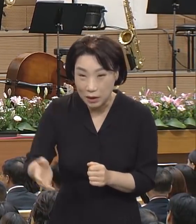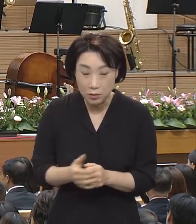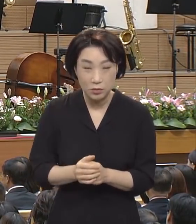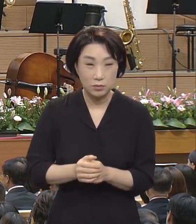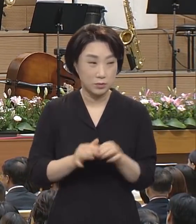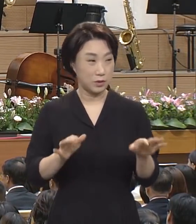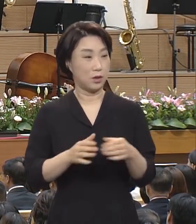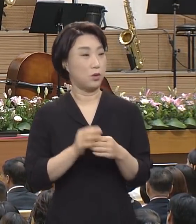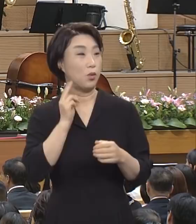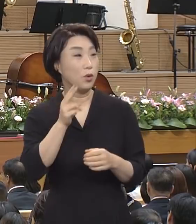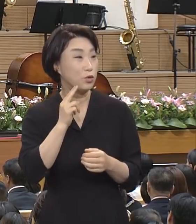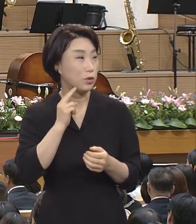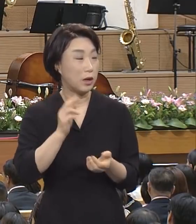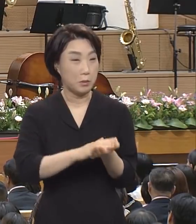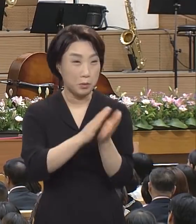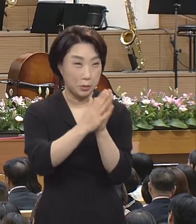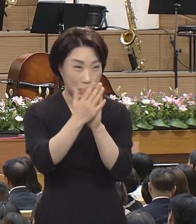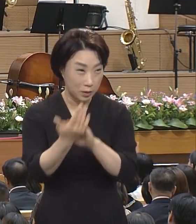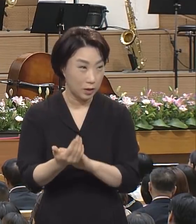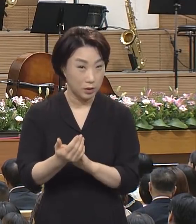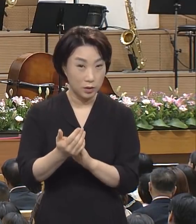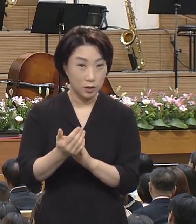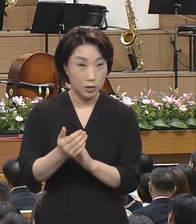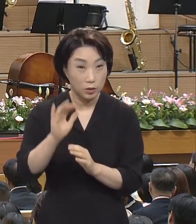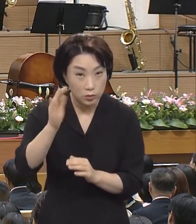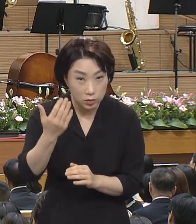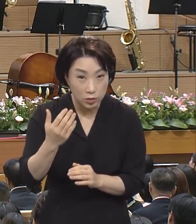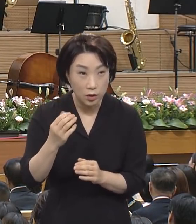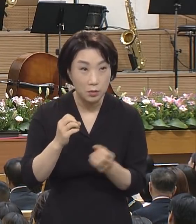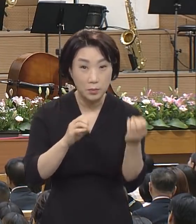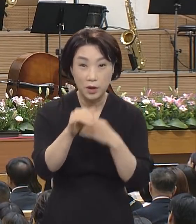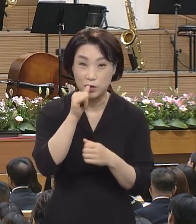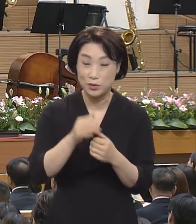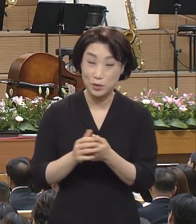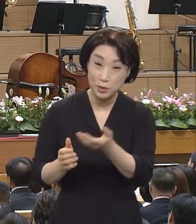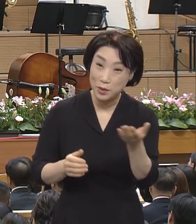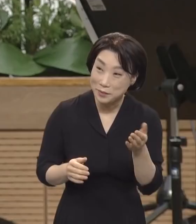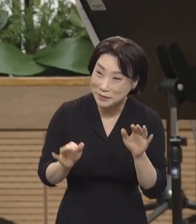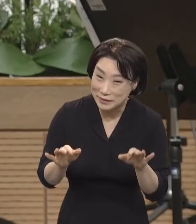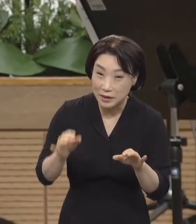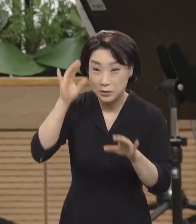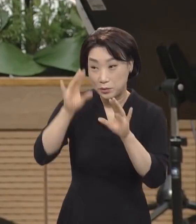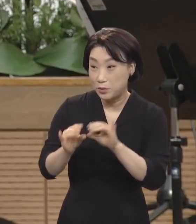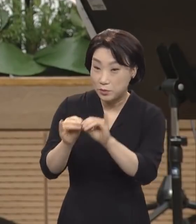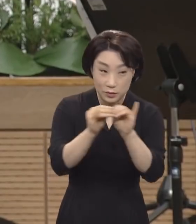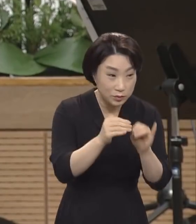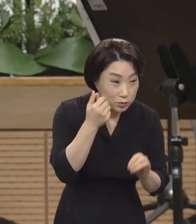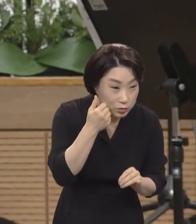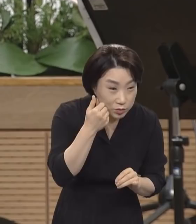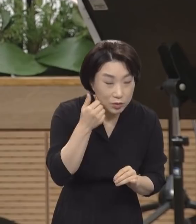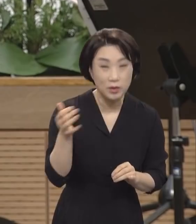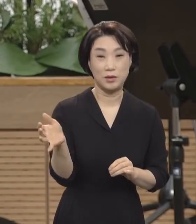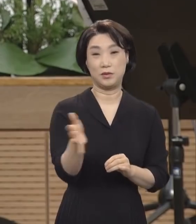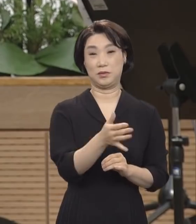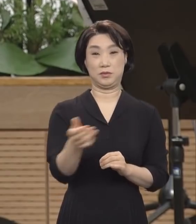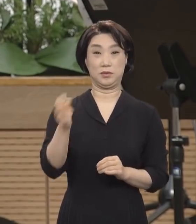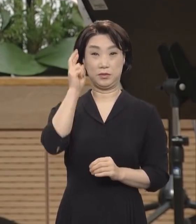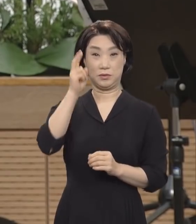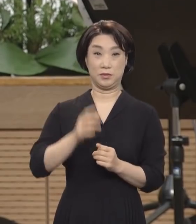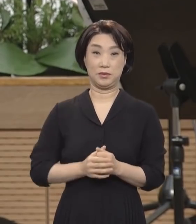되어서 생겼다 여기에 동의할 다라만 하나도 없을 것입니다